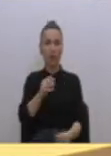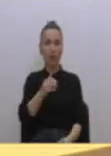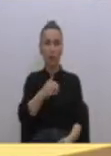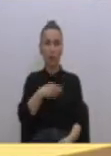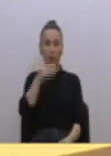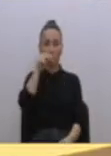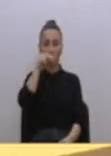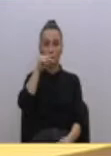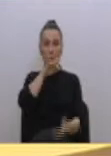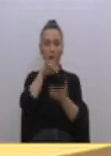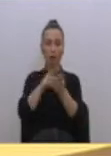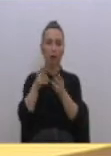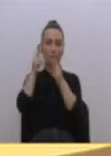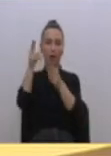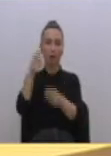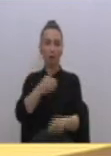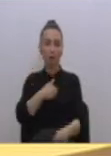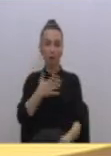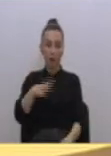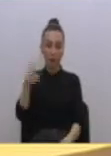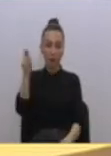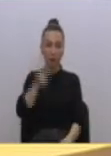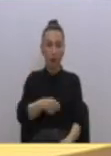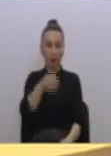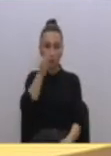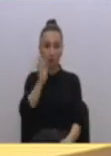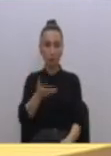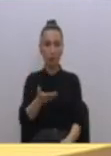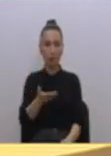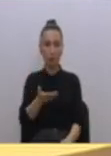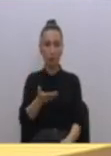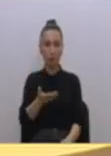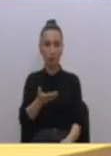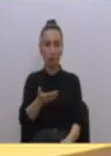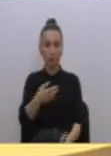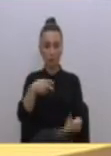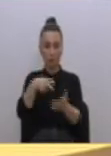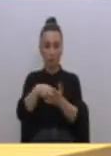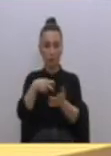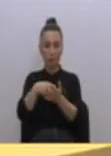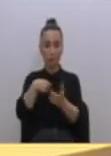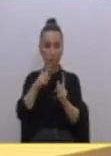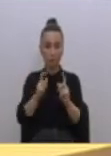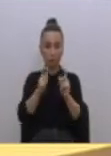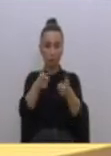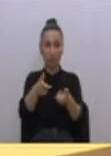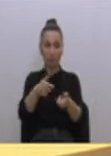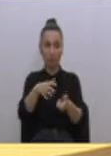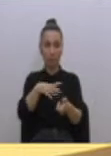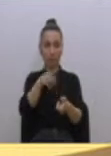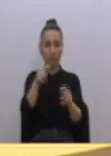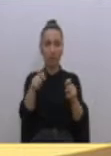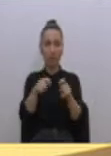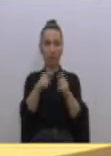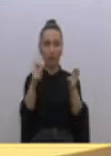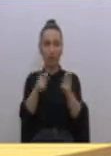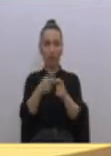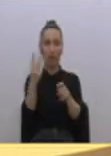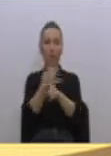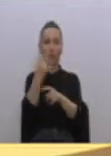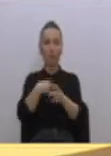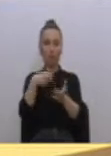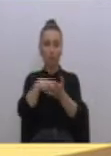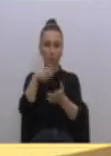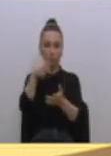somkhetshi ra unda sakartveloshi da tserili mogtseret da argviet meore jer